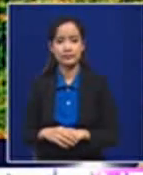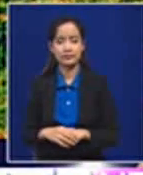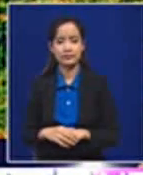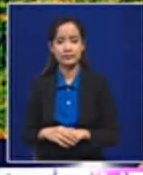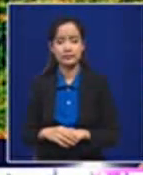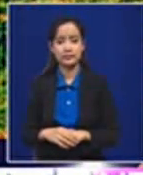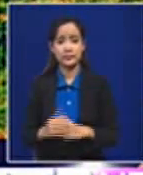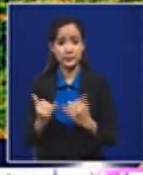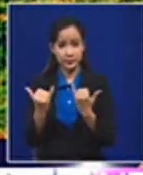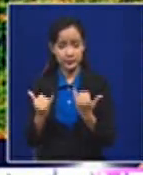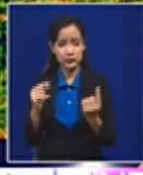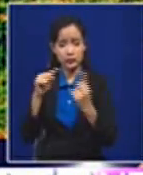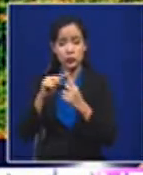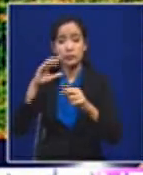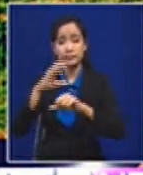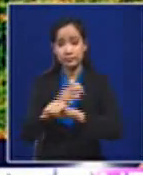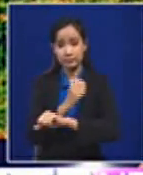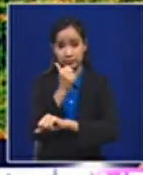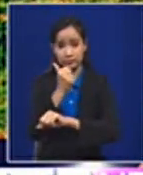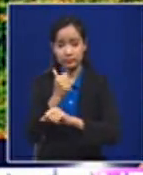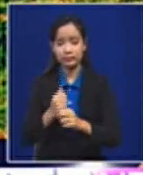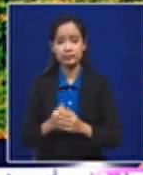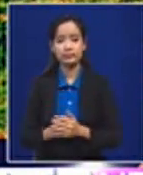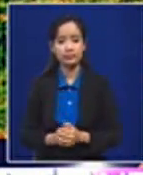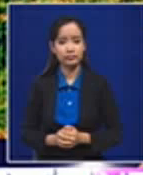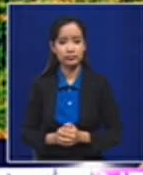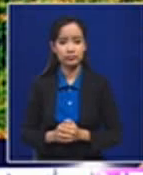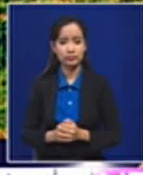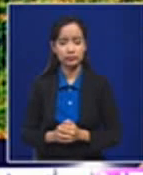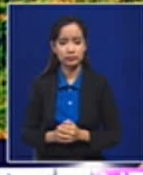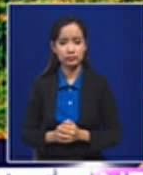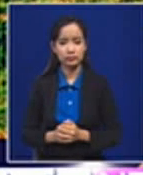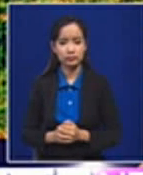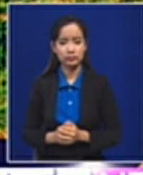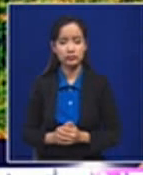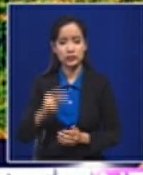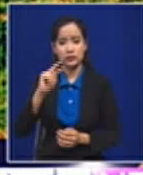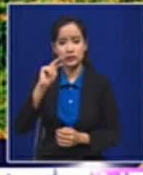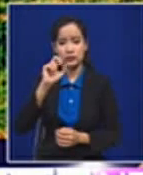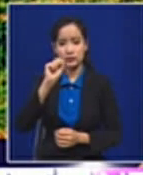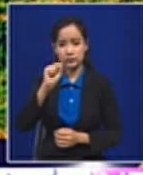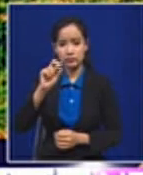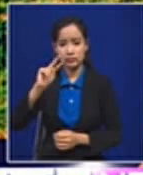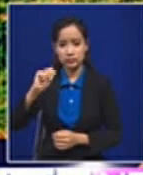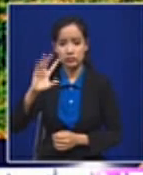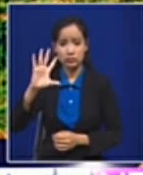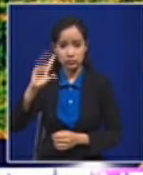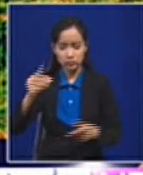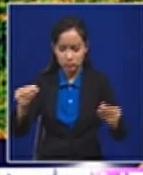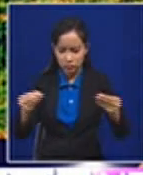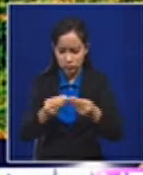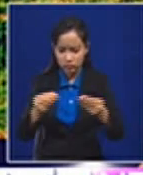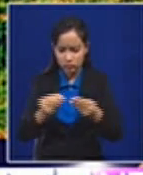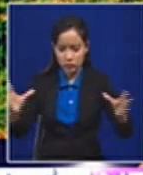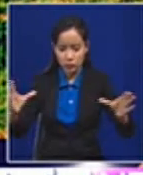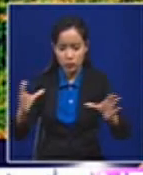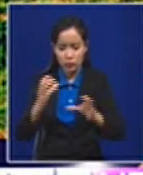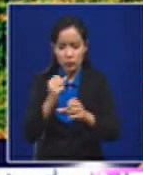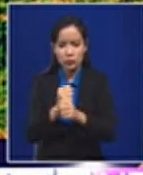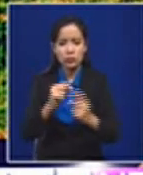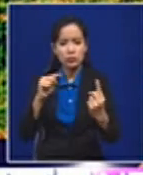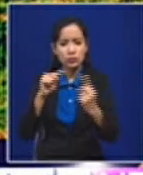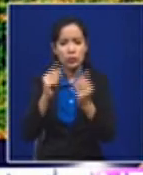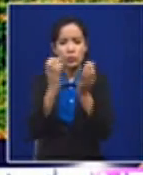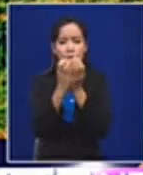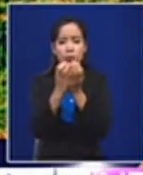ยังอยู่ที่เรื่องของการเมืองนะคะสภานิติบัญญัติแห่งชาติพิจารณารายงานการรวบรวมความเห็นเพื่อประกอบการพิจารณาในการจัดทำร่างรั